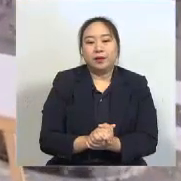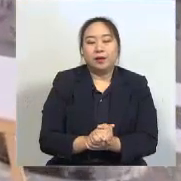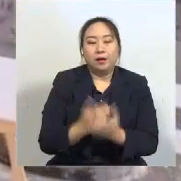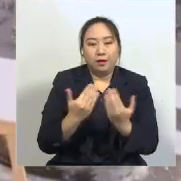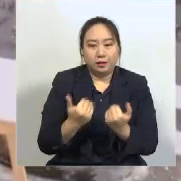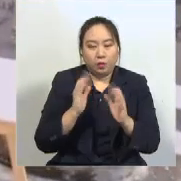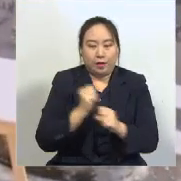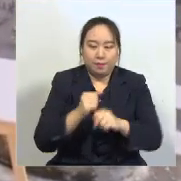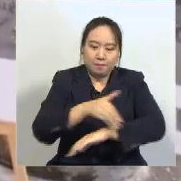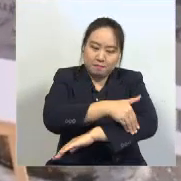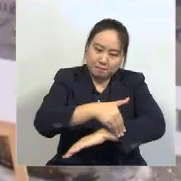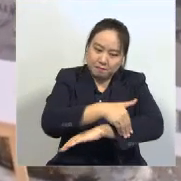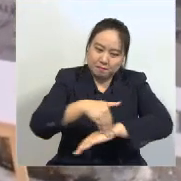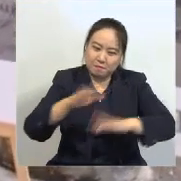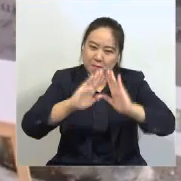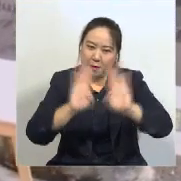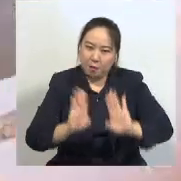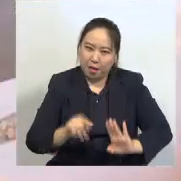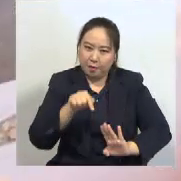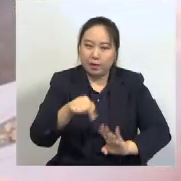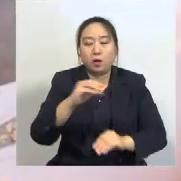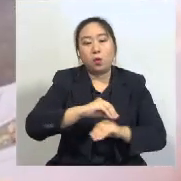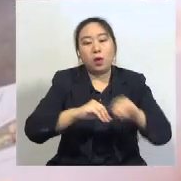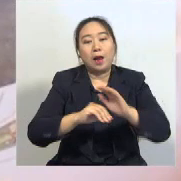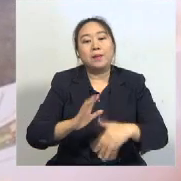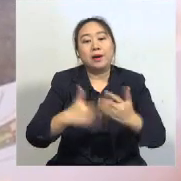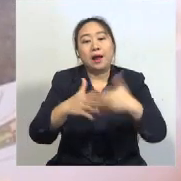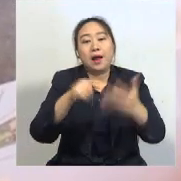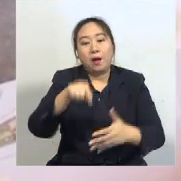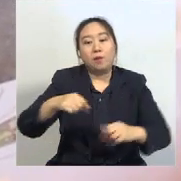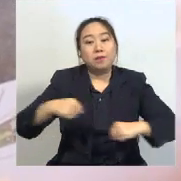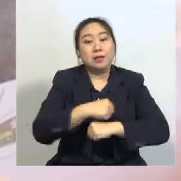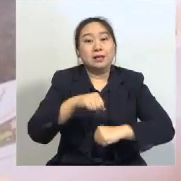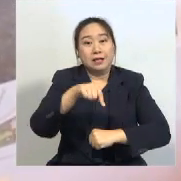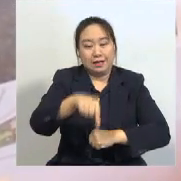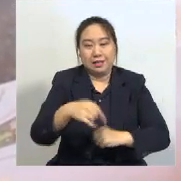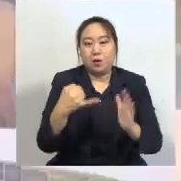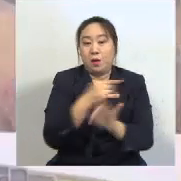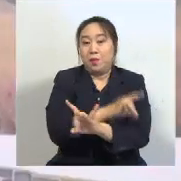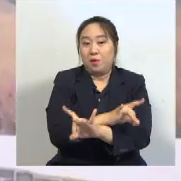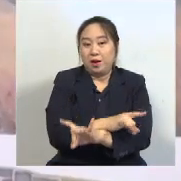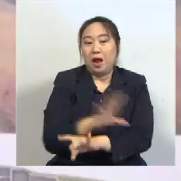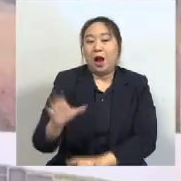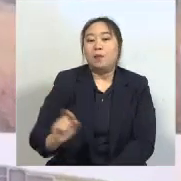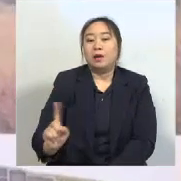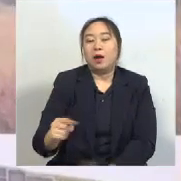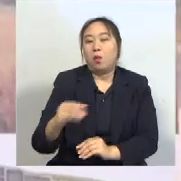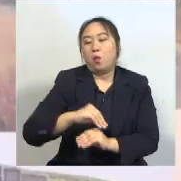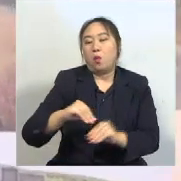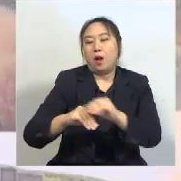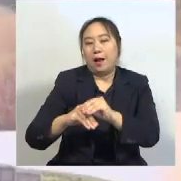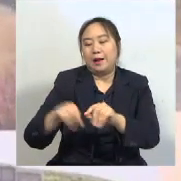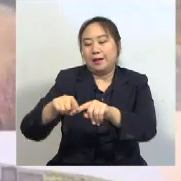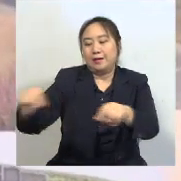ครงการสถาบันอาสมศิลป์ก็บอกว่าโครงการพัฒนาพื้นที่สุขภาวะในจังหวัดเพชรบุรีขยายผลมาจากความสำเร็จของโครงการลานกีฬ